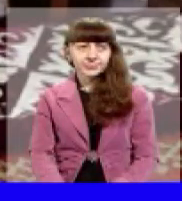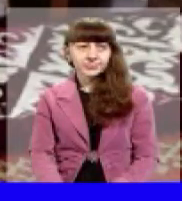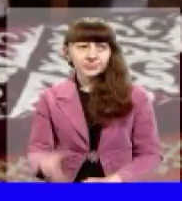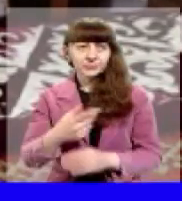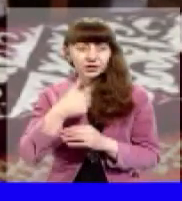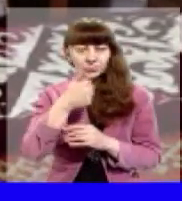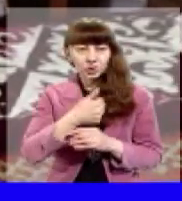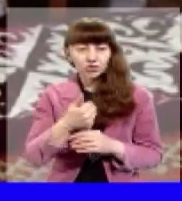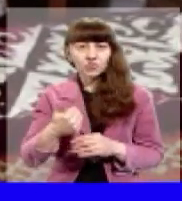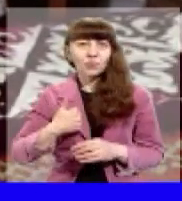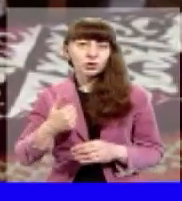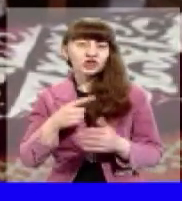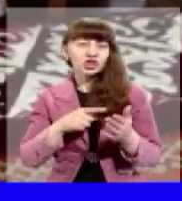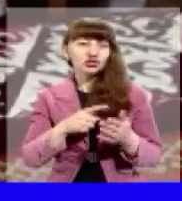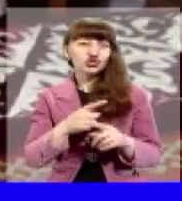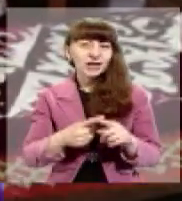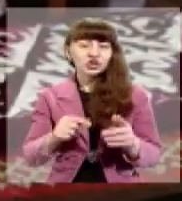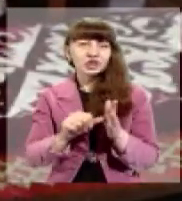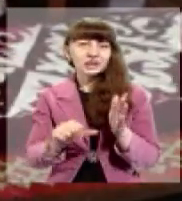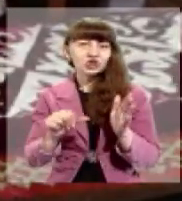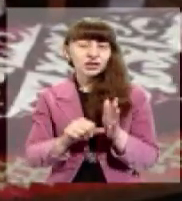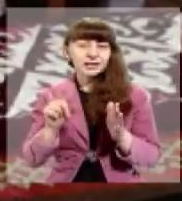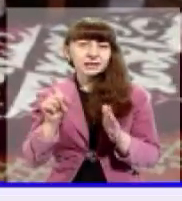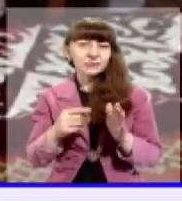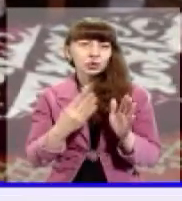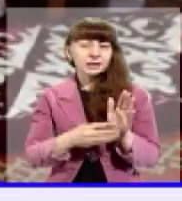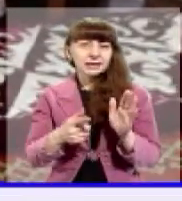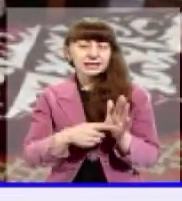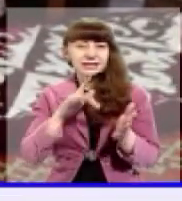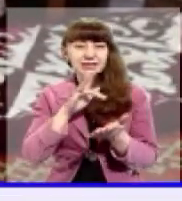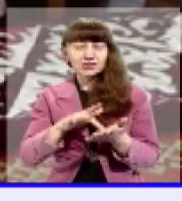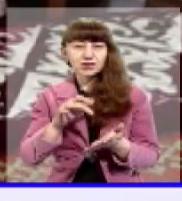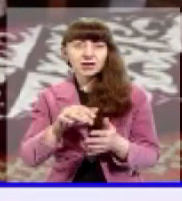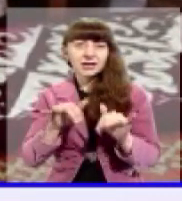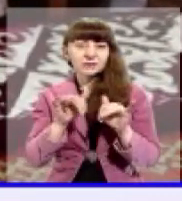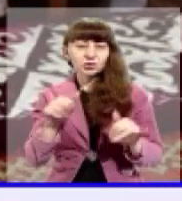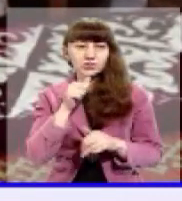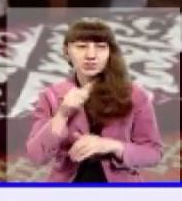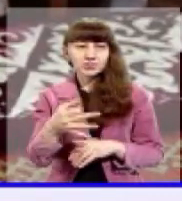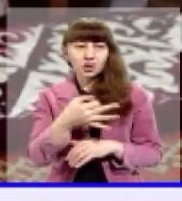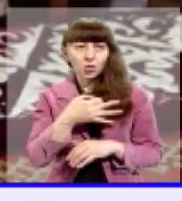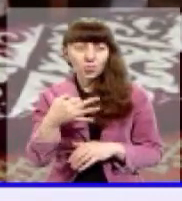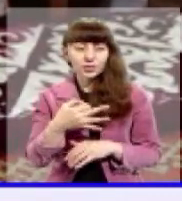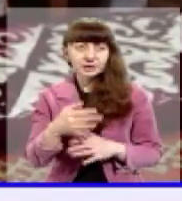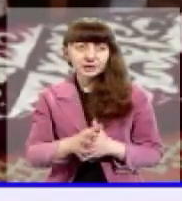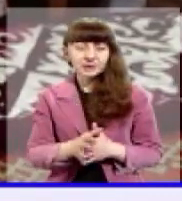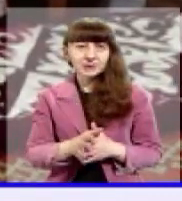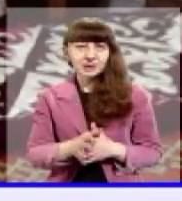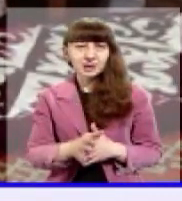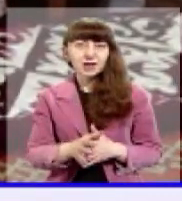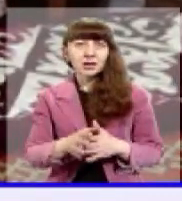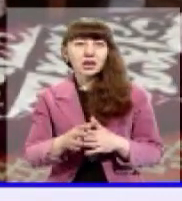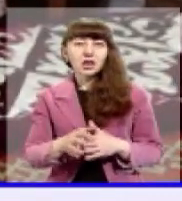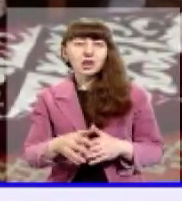В этом году воинская часть 66-97 и Центр развития языков Кустанайской области заключили меморандум. Наши военнослужащие